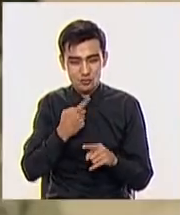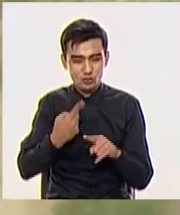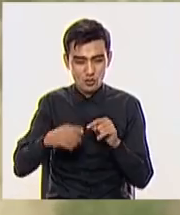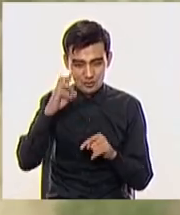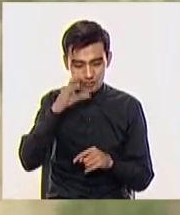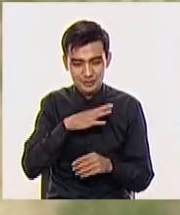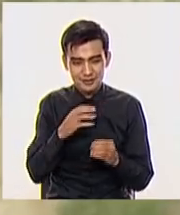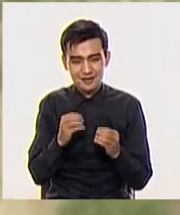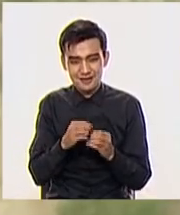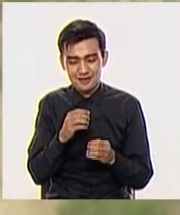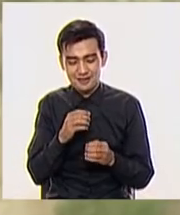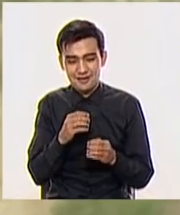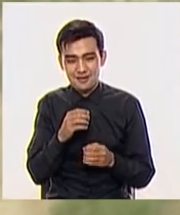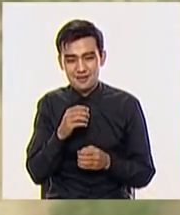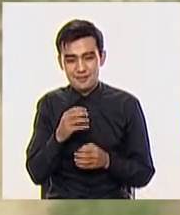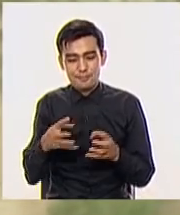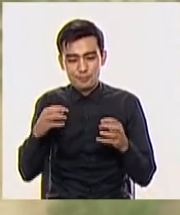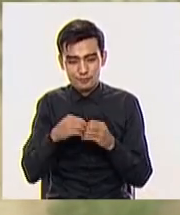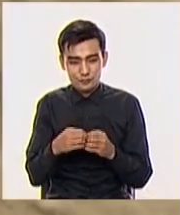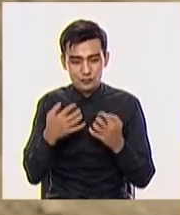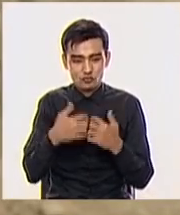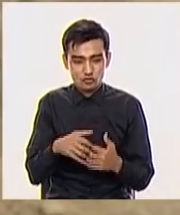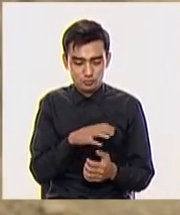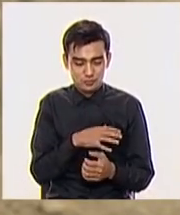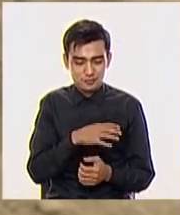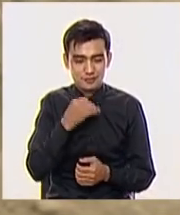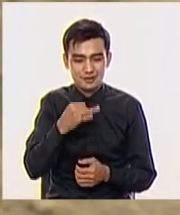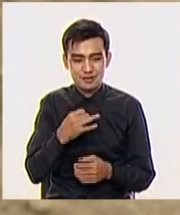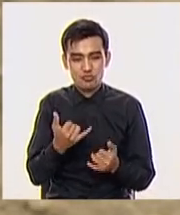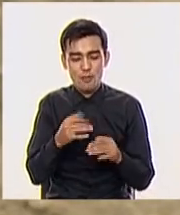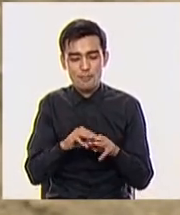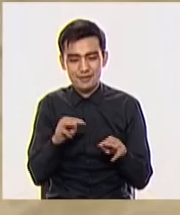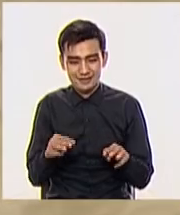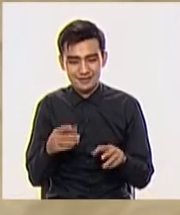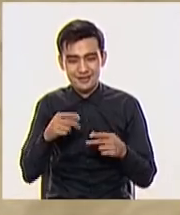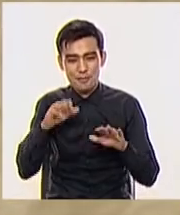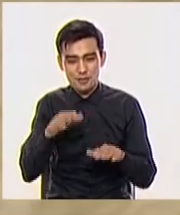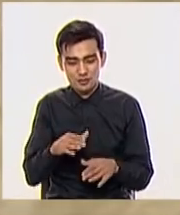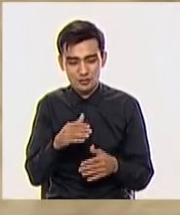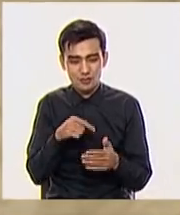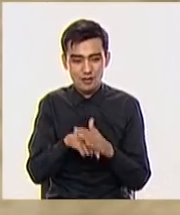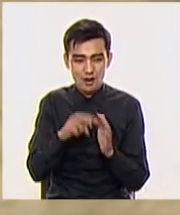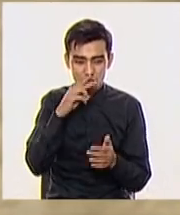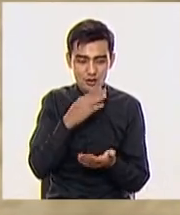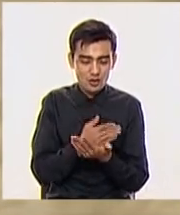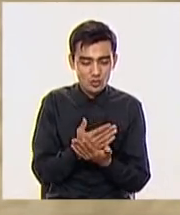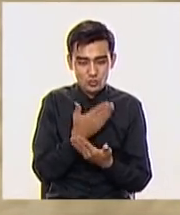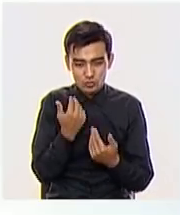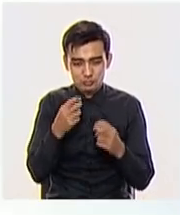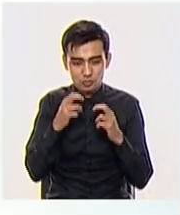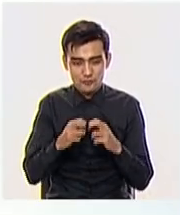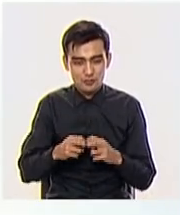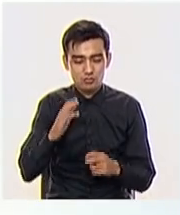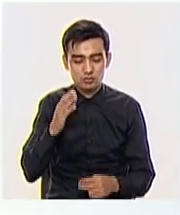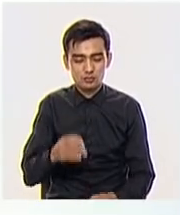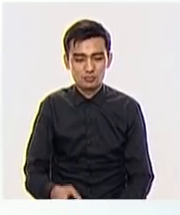арқылы еңбек өтіліне қоса есептетіп алғандарын айтады. Қазір министрлік жүйенің қай жерінде кілтипан кеткенін анықтап жатыр.